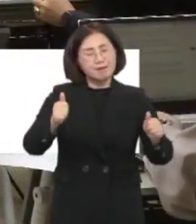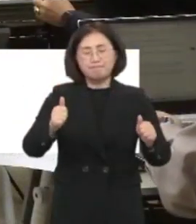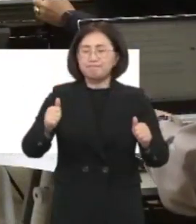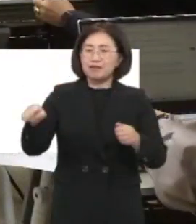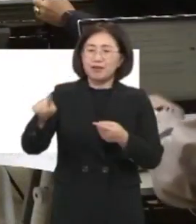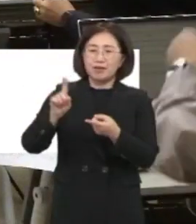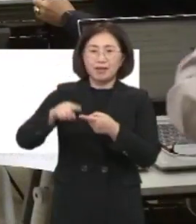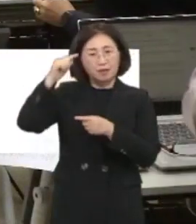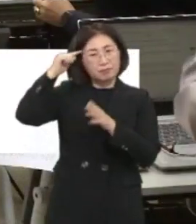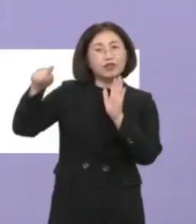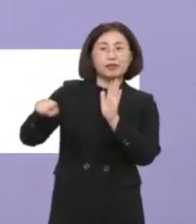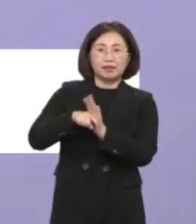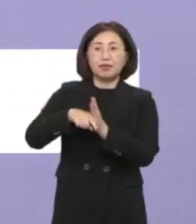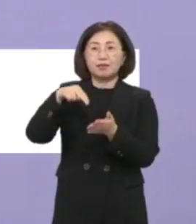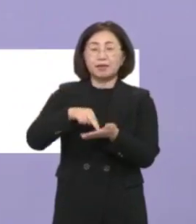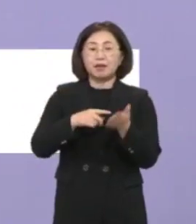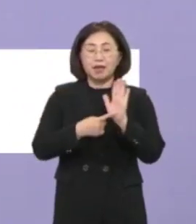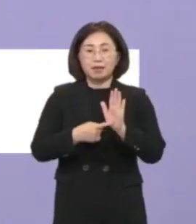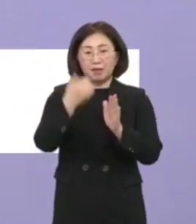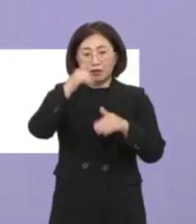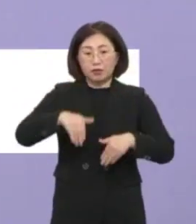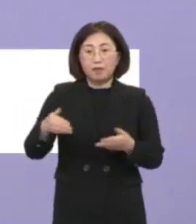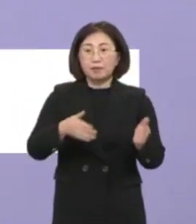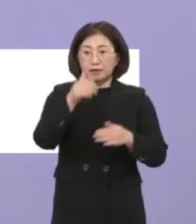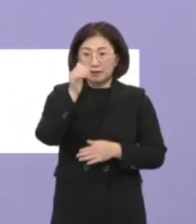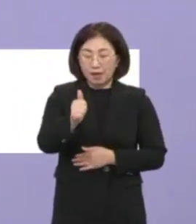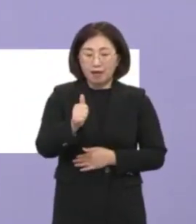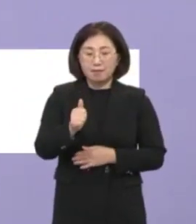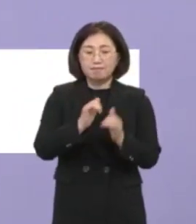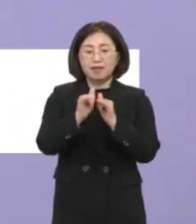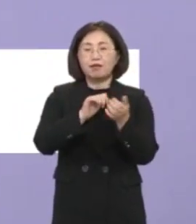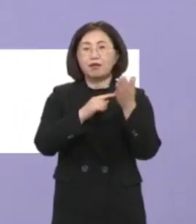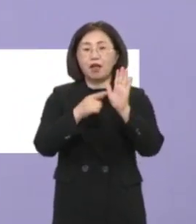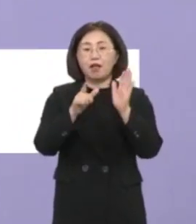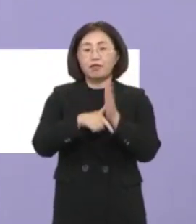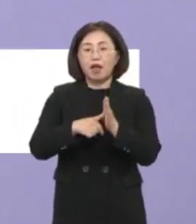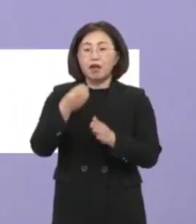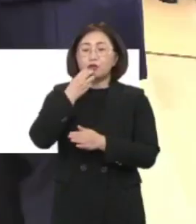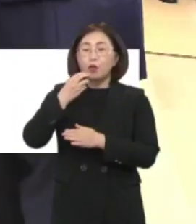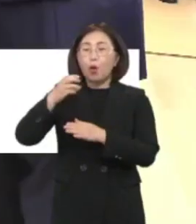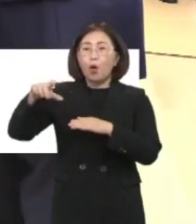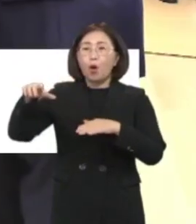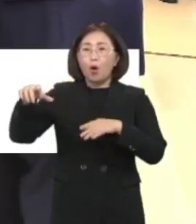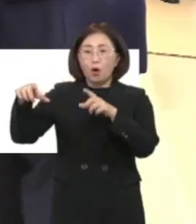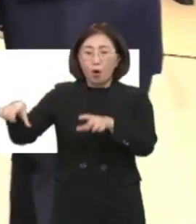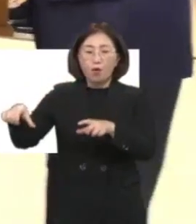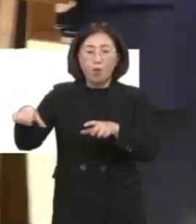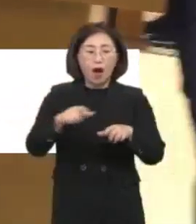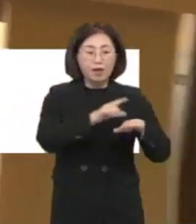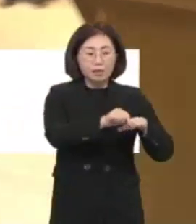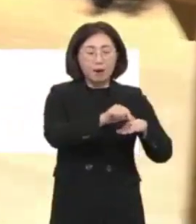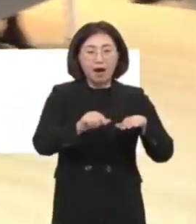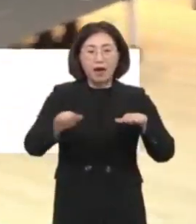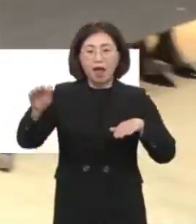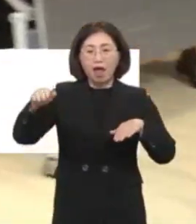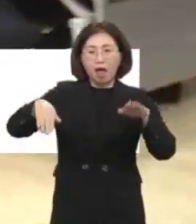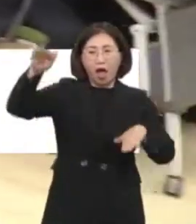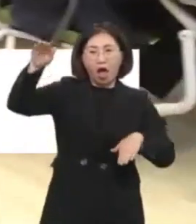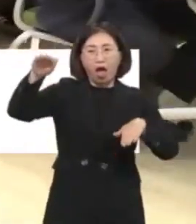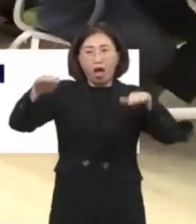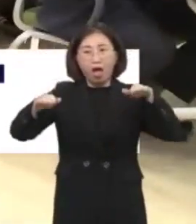입장을 내놓았습니다. 김태흠 충남지사는 기자회견에서 수도권과 지방의 불균형을 어떻게 해소할지 먼저